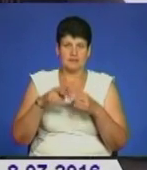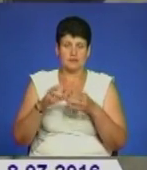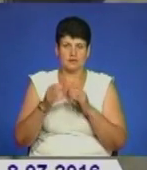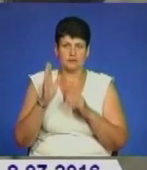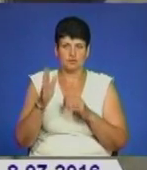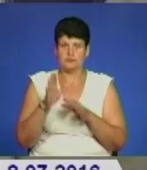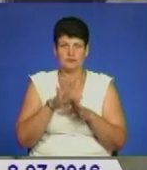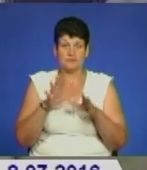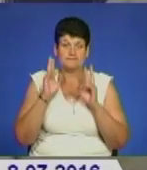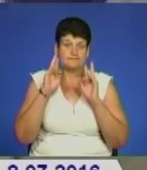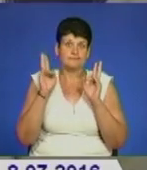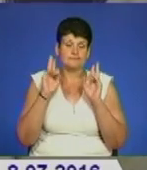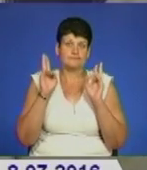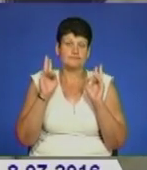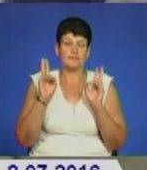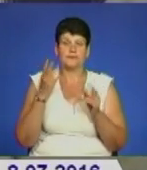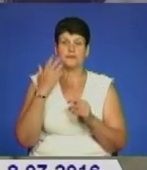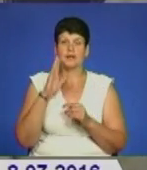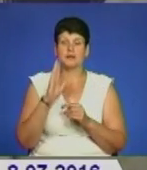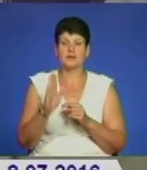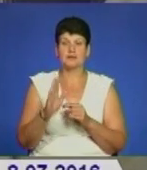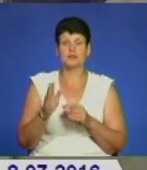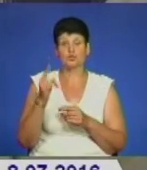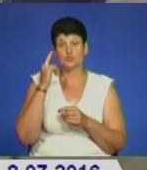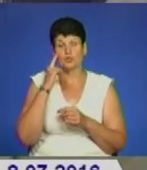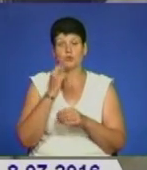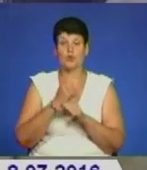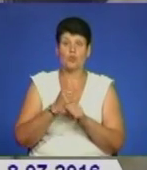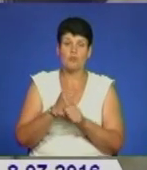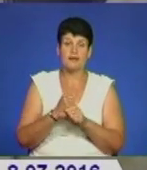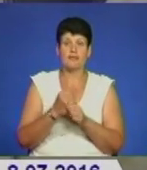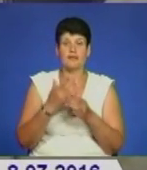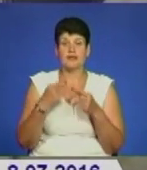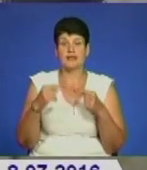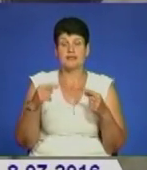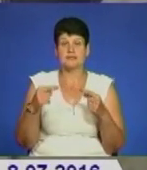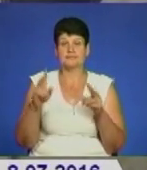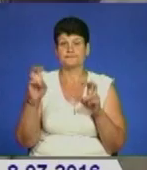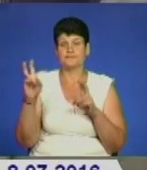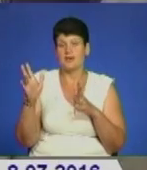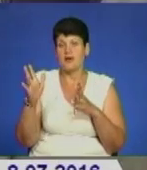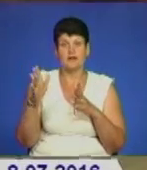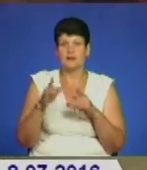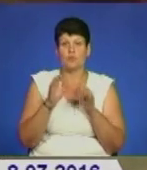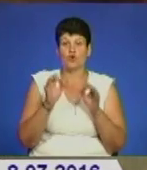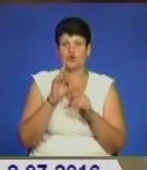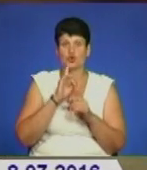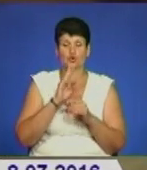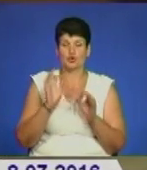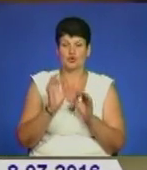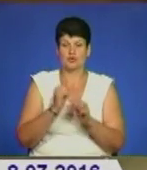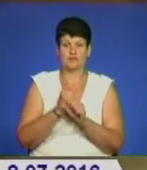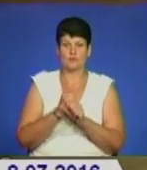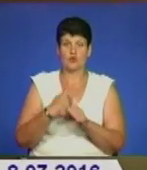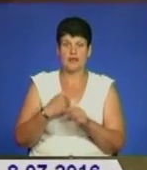буде, не знаю, коли тільки. Збираються щось робити, різні версії, але поки що ніхто нічого не зробив. Так як я